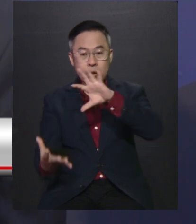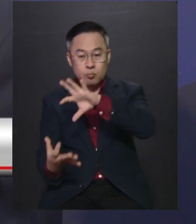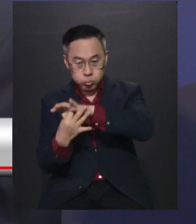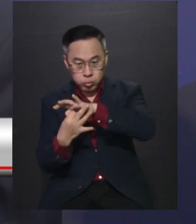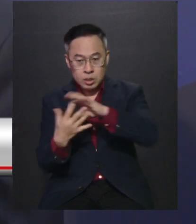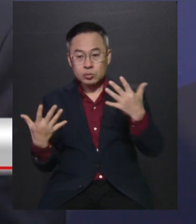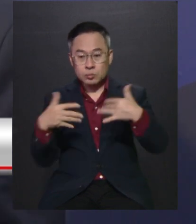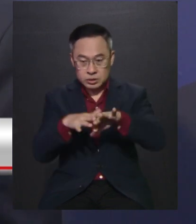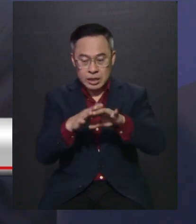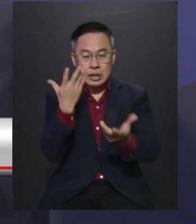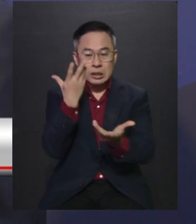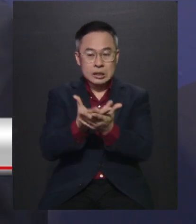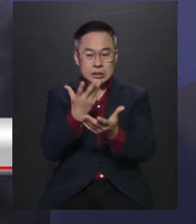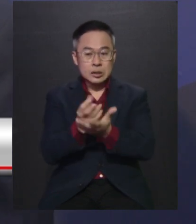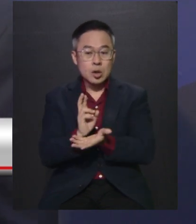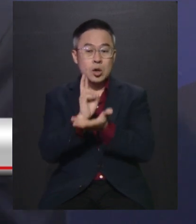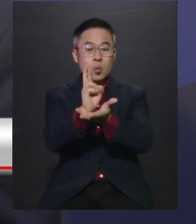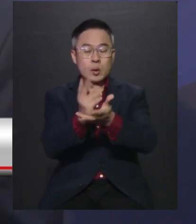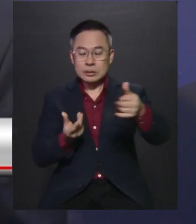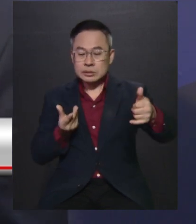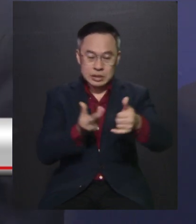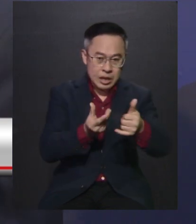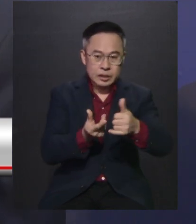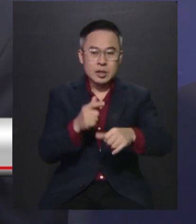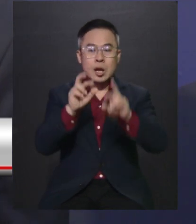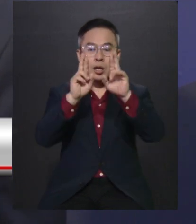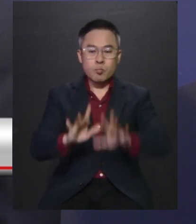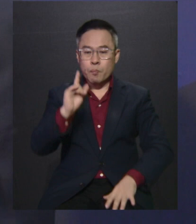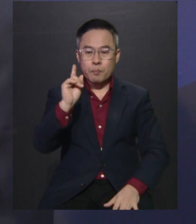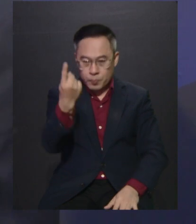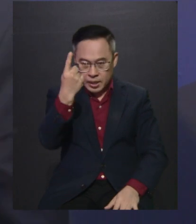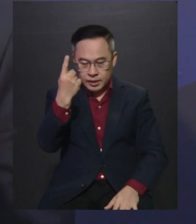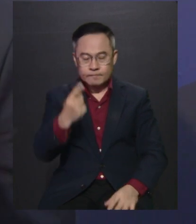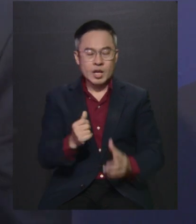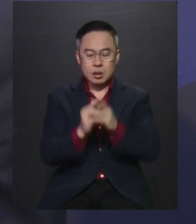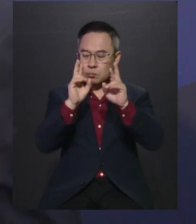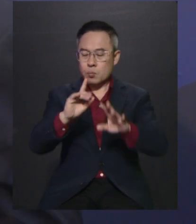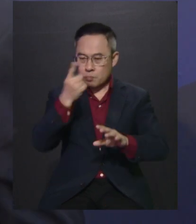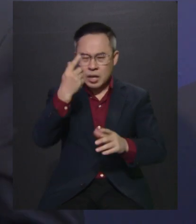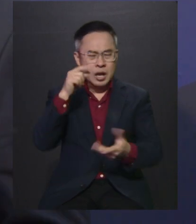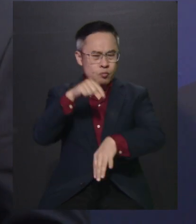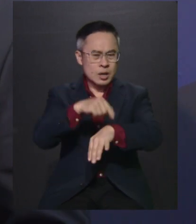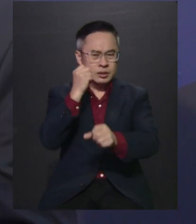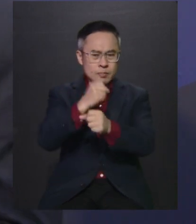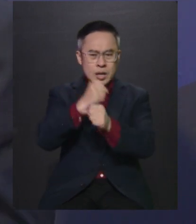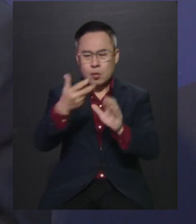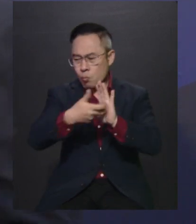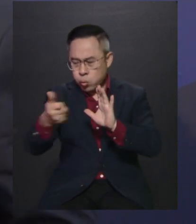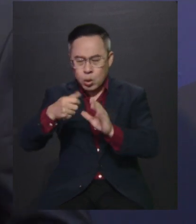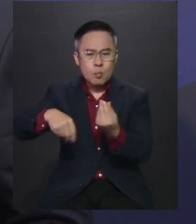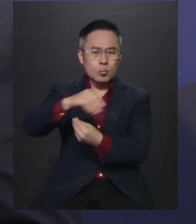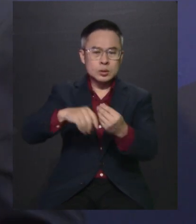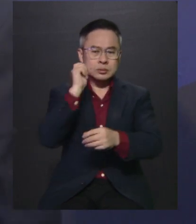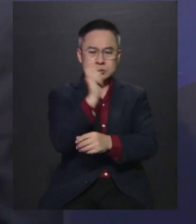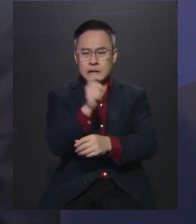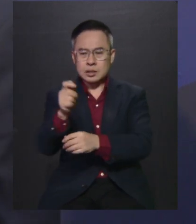ายเงินต่างๆนะครับก็จะมีการปรับระบบทั้งหมดเลยมีการยกเครื่องเพื่อให้การจ่ายเบิกจ่ายไปสู่สมาคมกีฬาไปสู่นักกีฬ